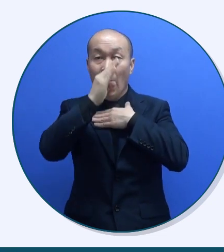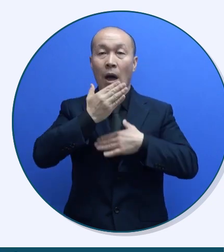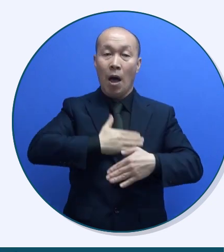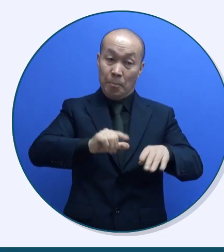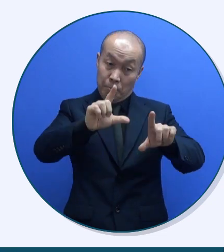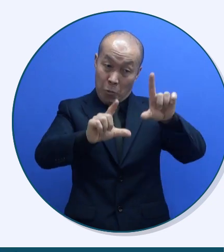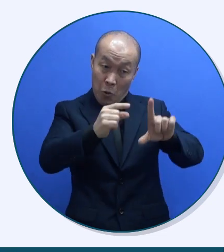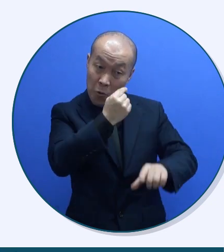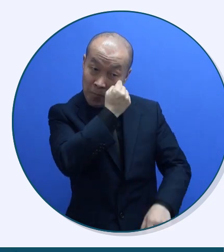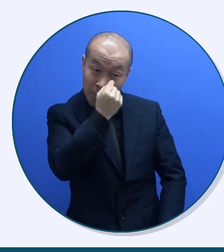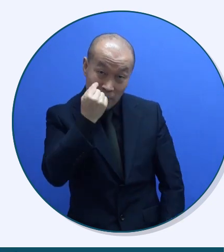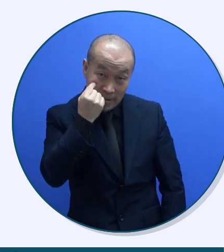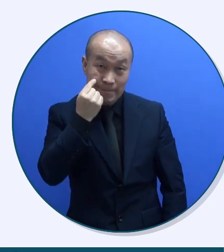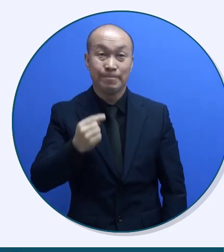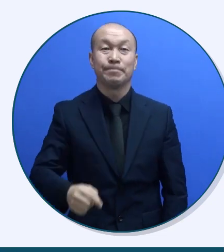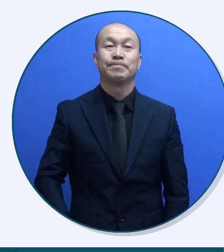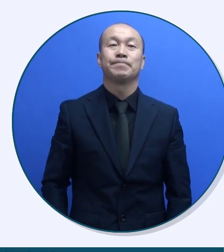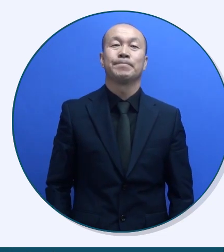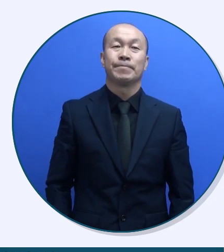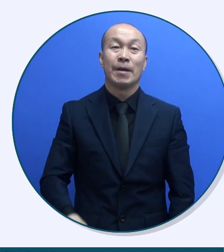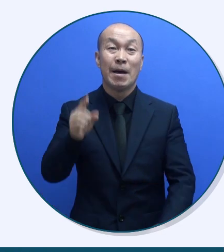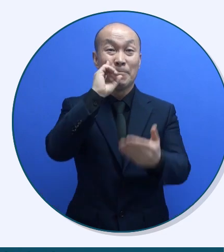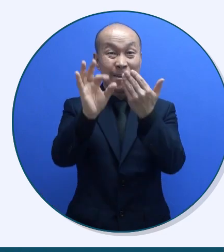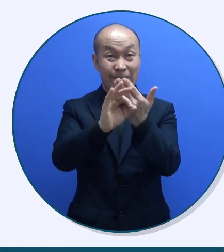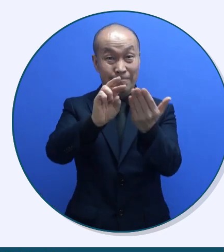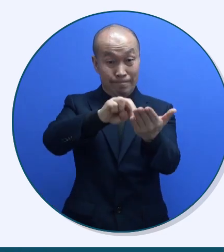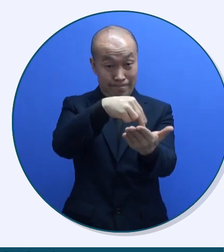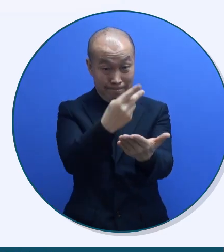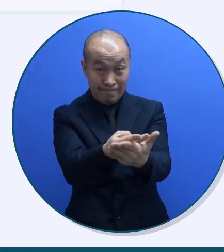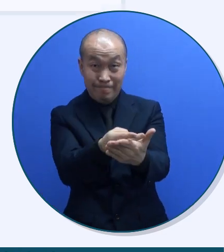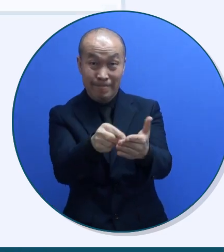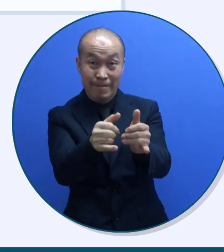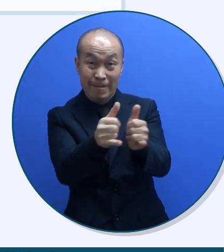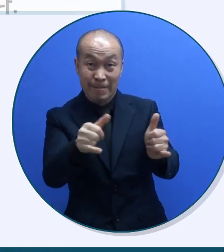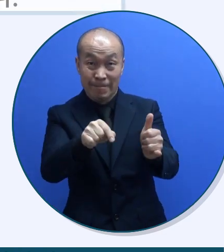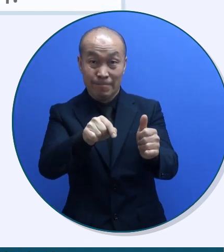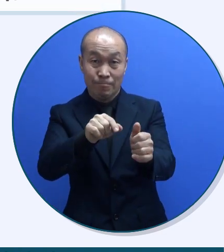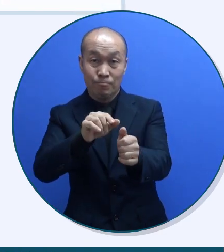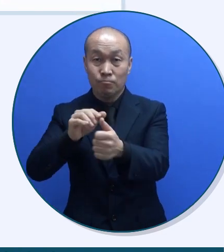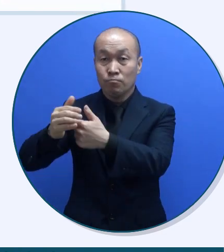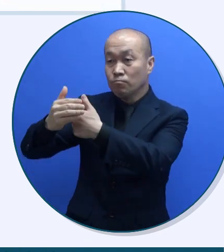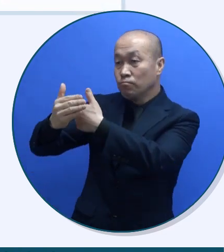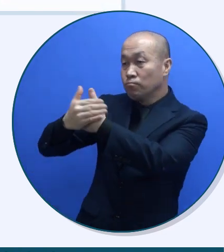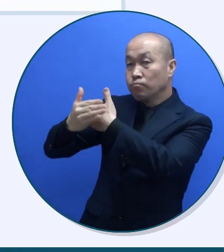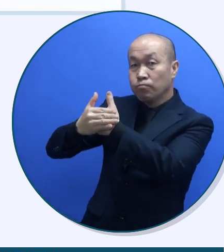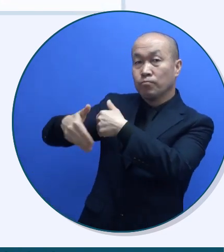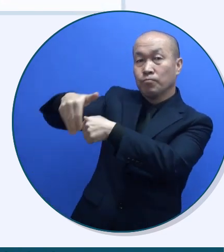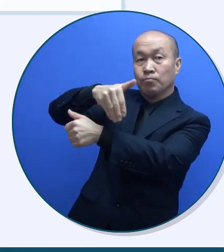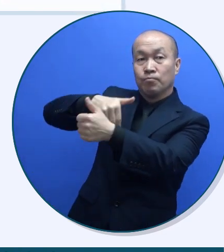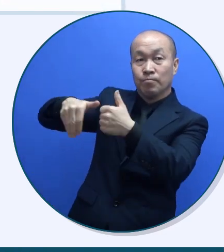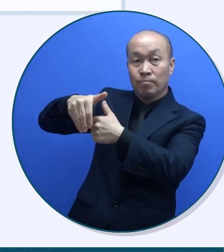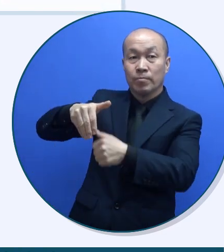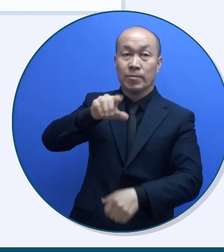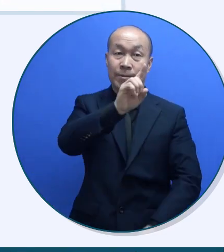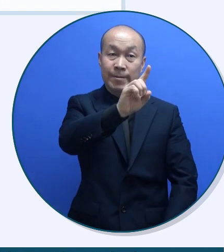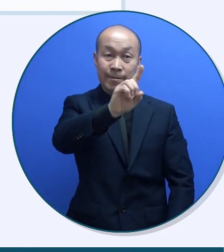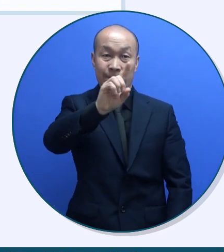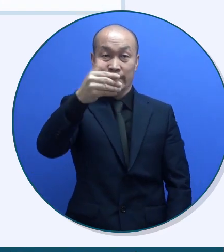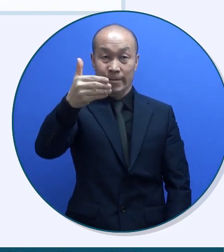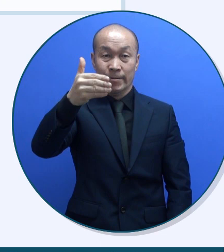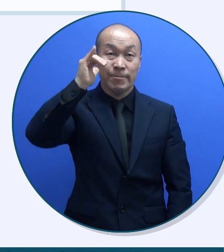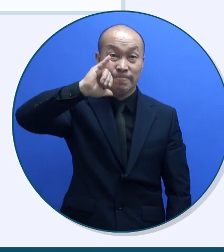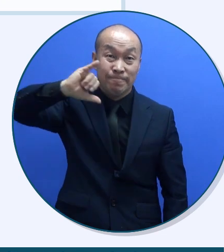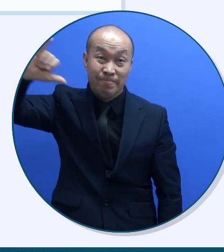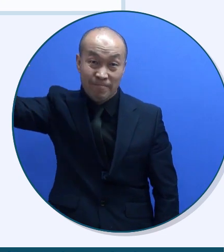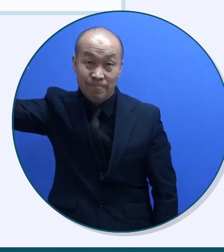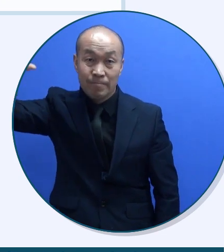수도 있으니 이런 모습을 확인합니다. 만약 쓰러진 사람이 반응은 있으나 도움이 필요한 상태이면